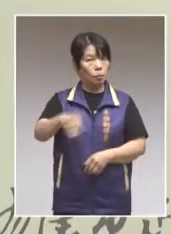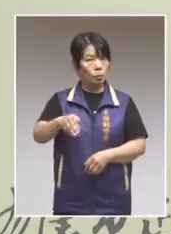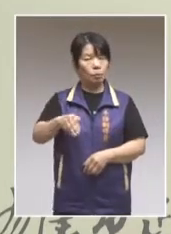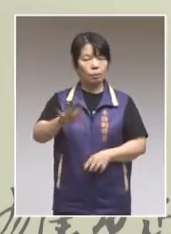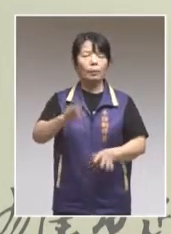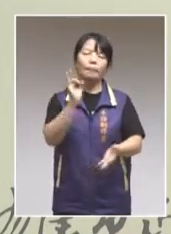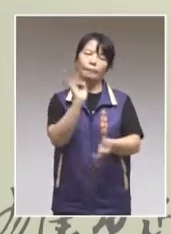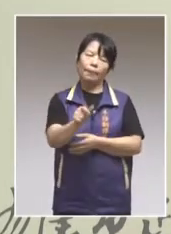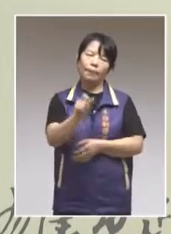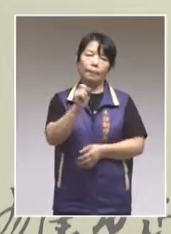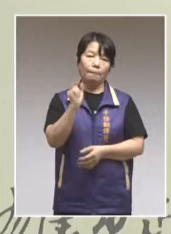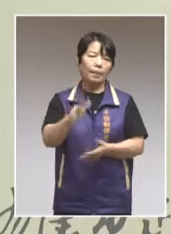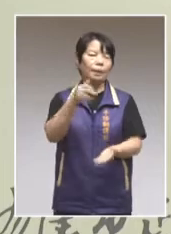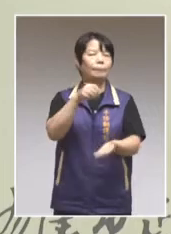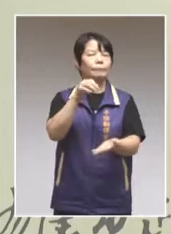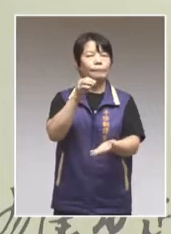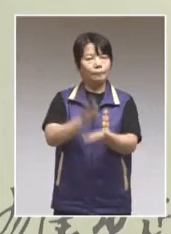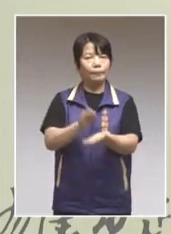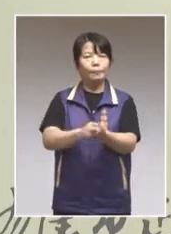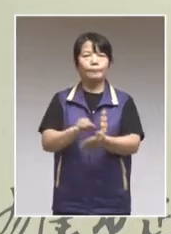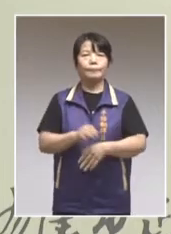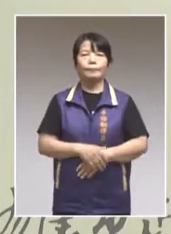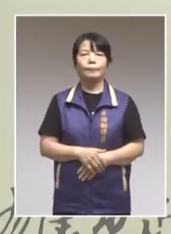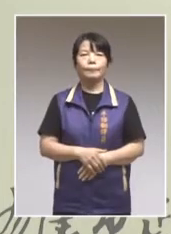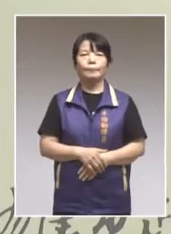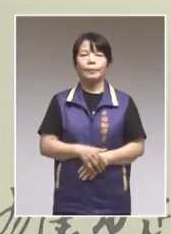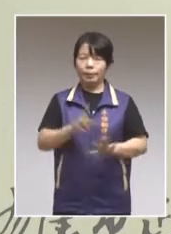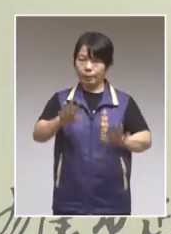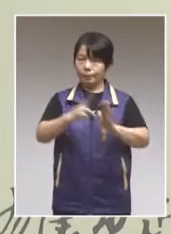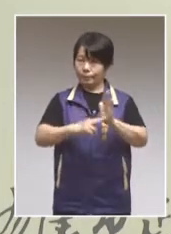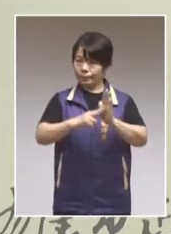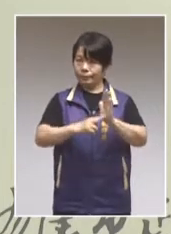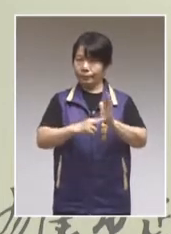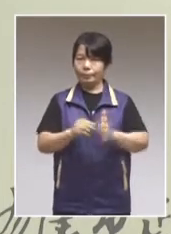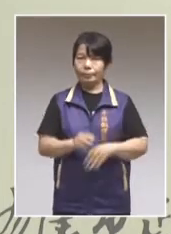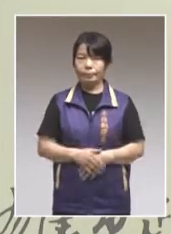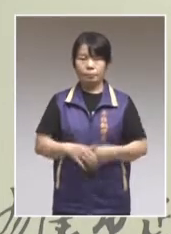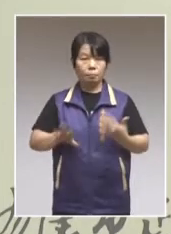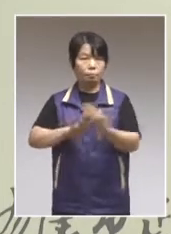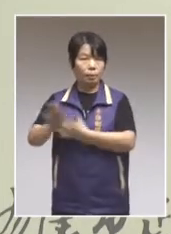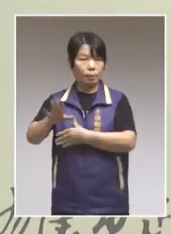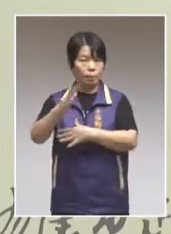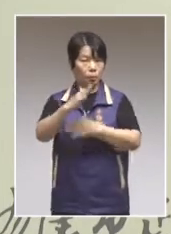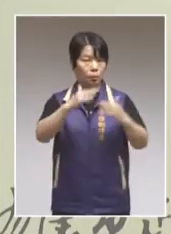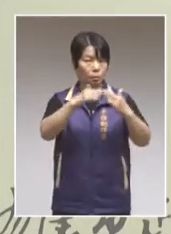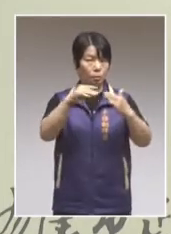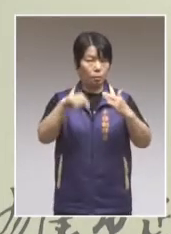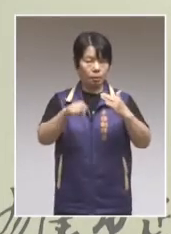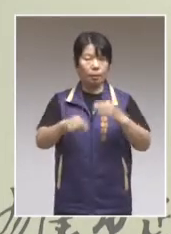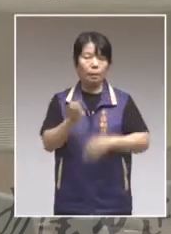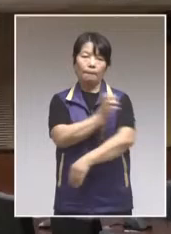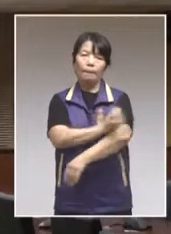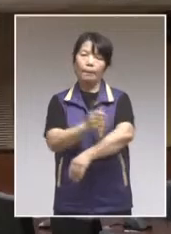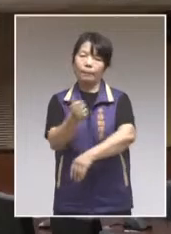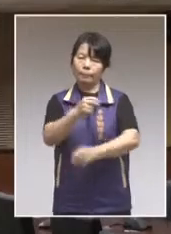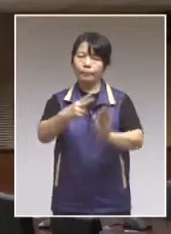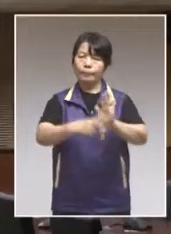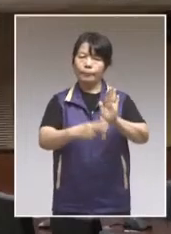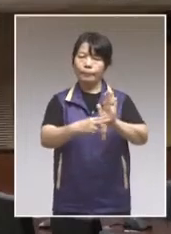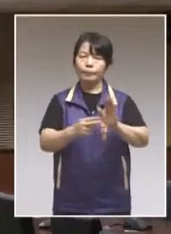到比较便宜的快筛试剂。好，这个做说明。那其他的学校的这个部分，我请潘基正说明。